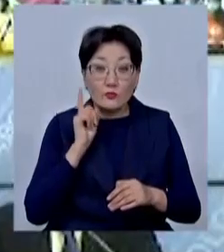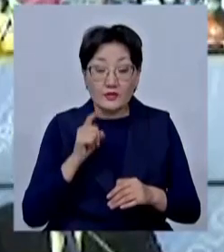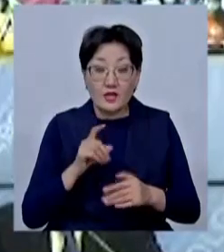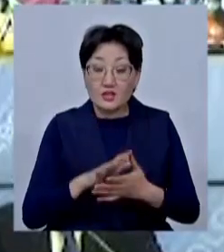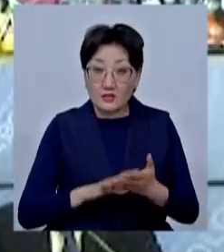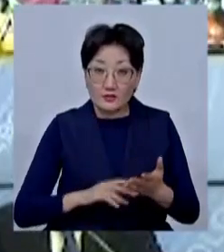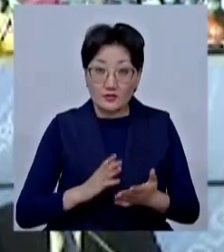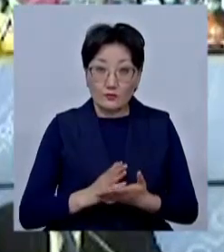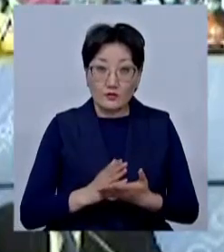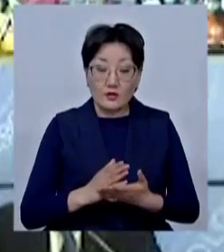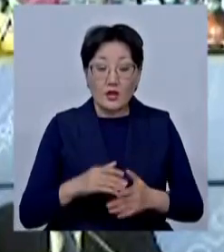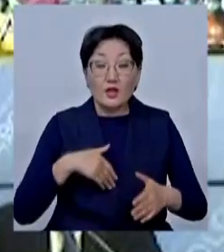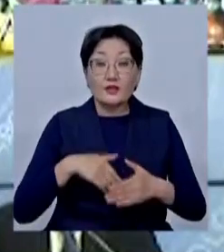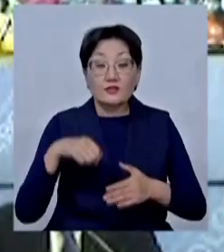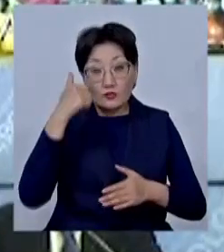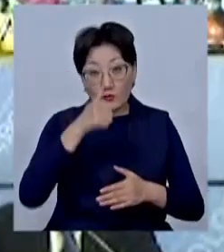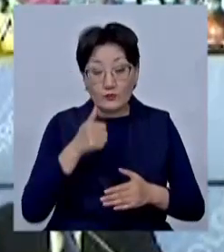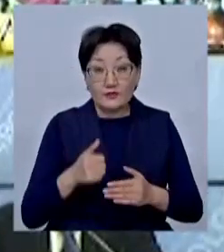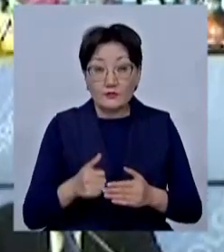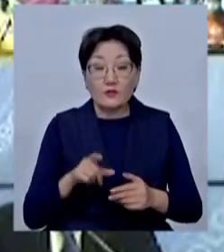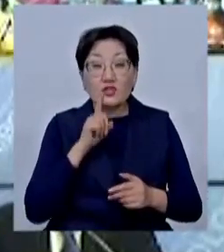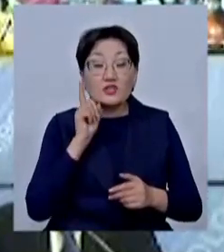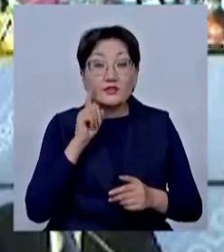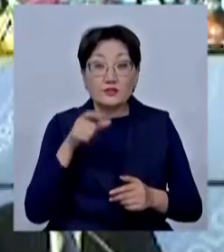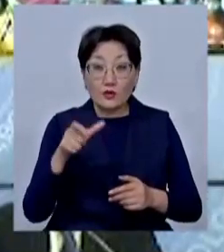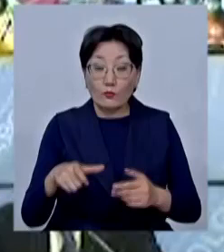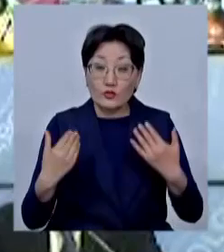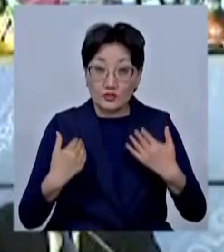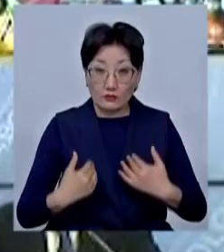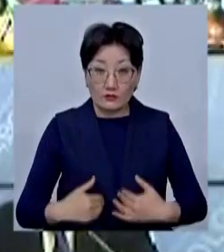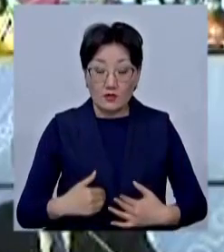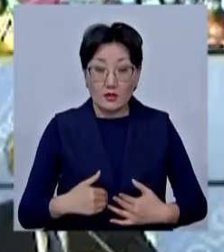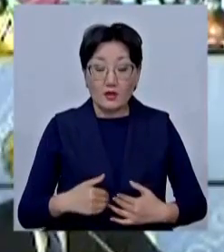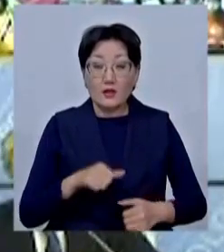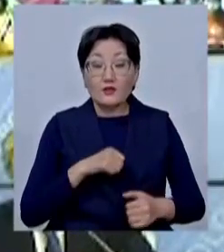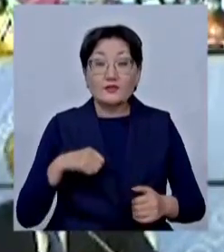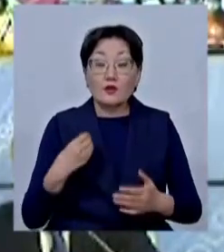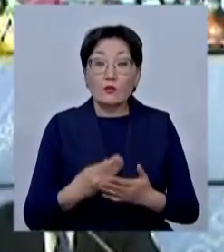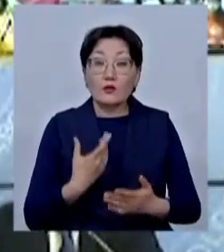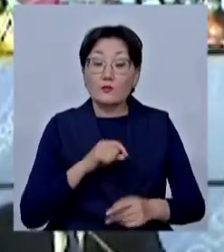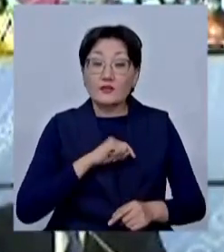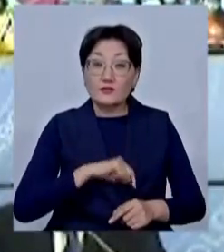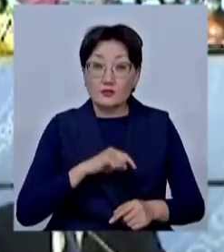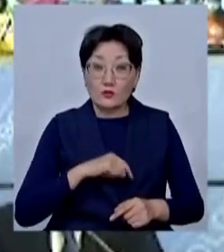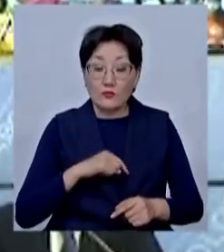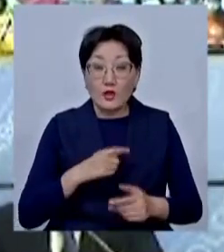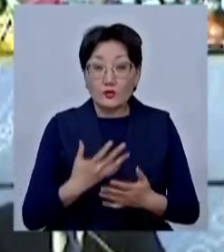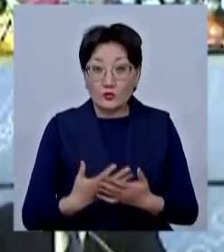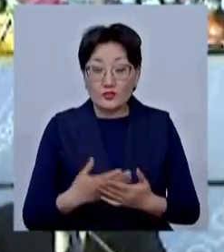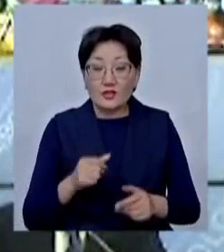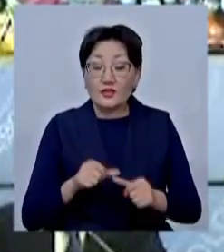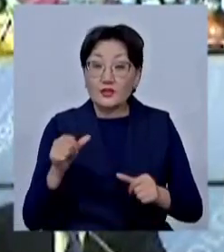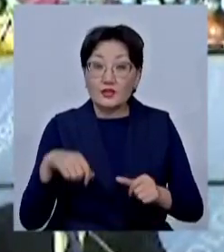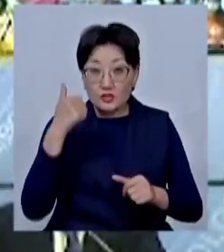болды. Еріктілер жылы жалынды жастарымыздың бойындағы ең асыл қасиеттерді дәріптеген ерекше